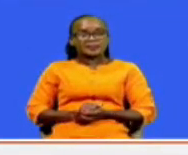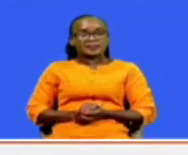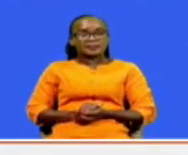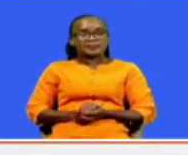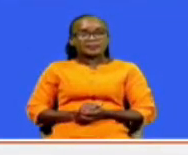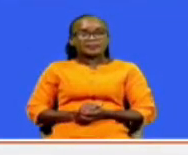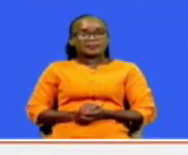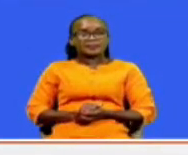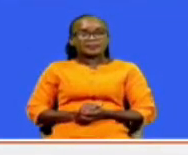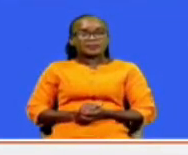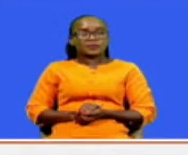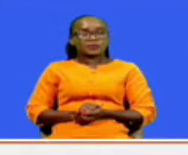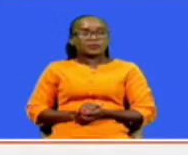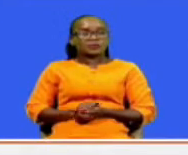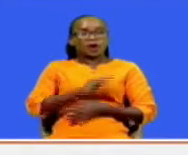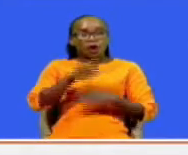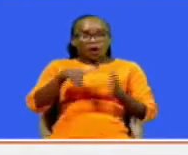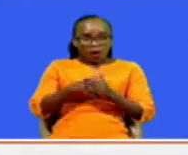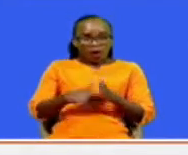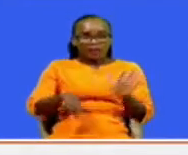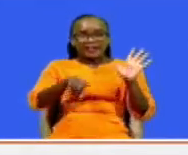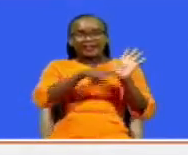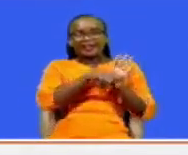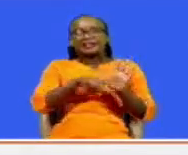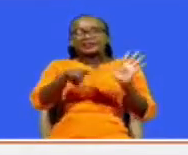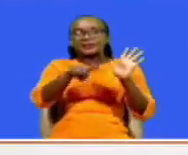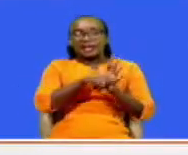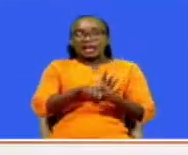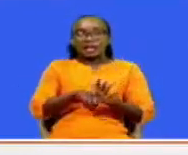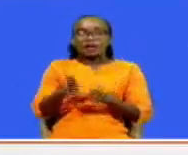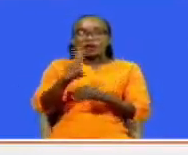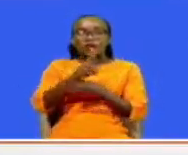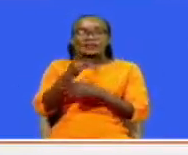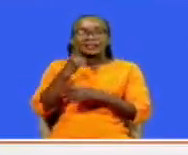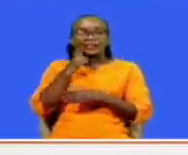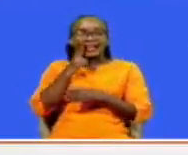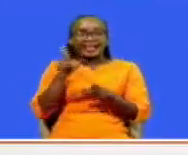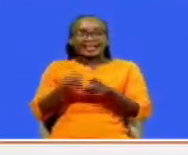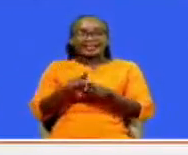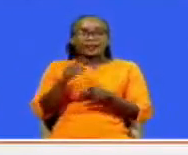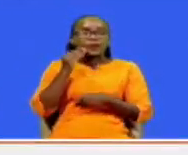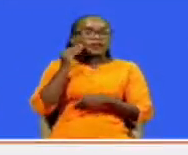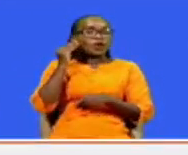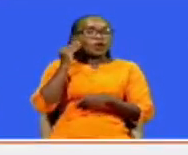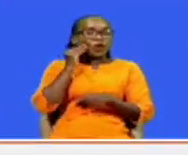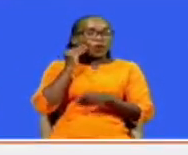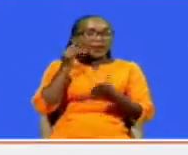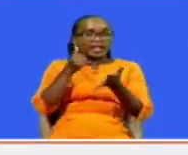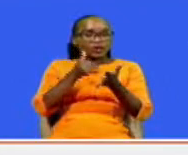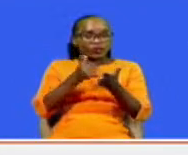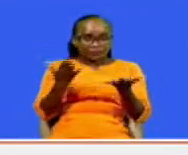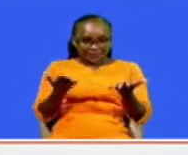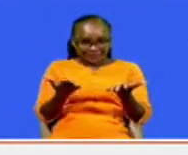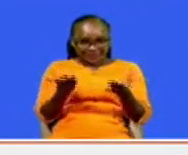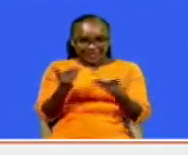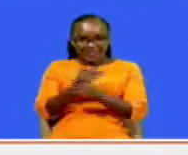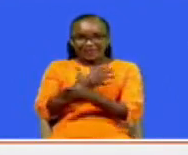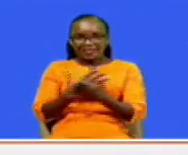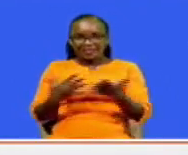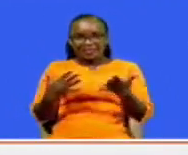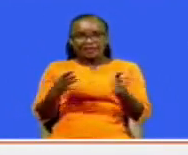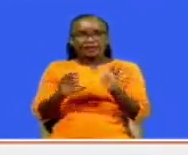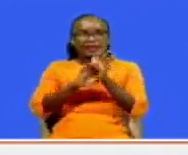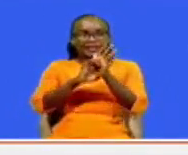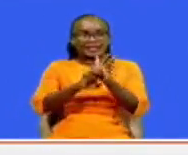utamu yake na ubaya yake. Akiwa nyumbani atajihusisha na mambo kadhaa kama vile kutumia